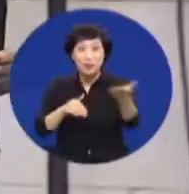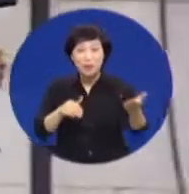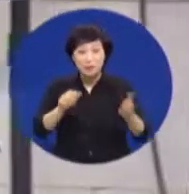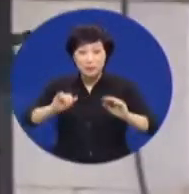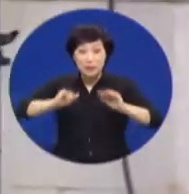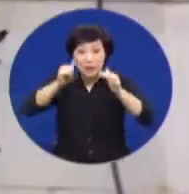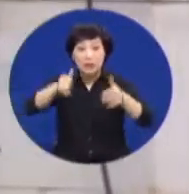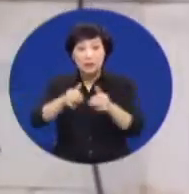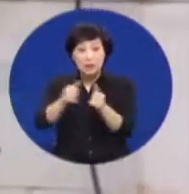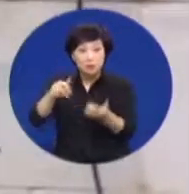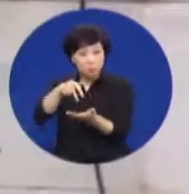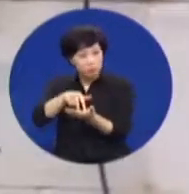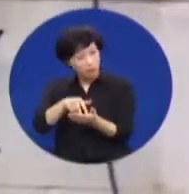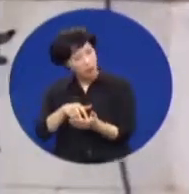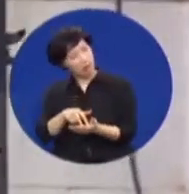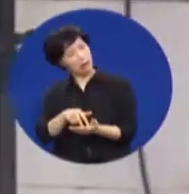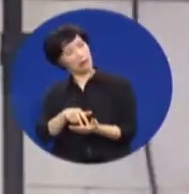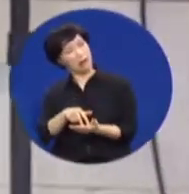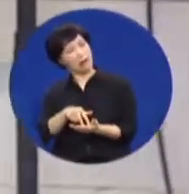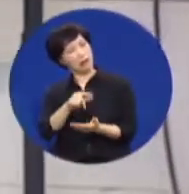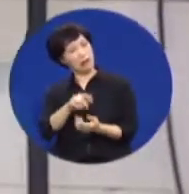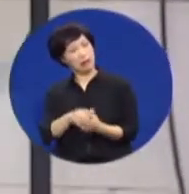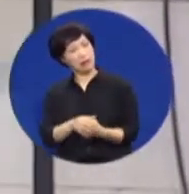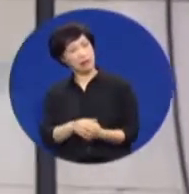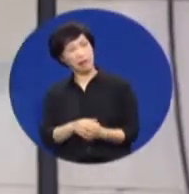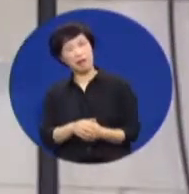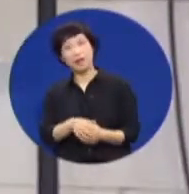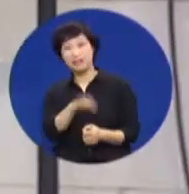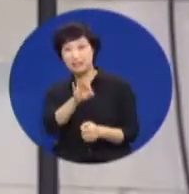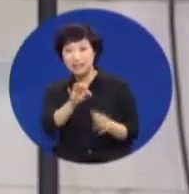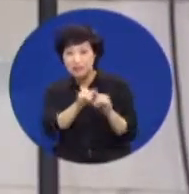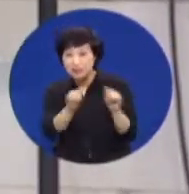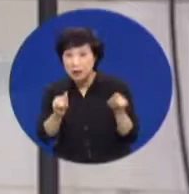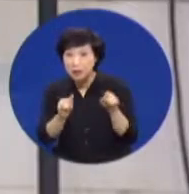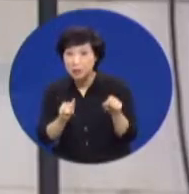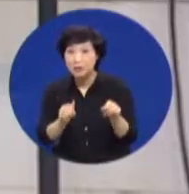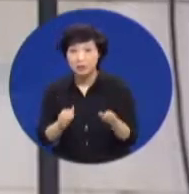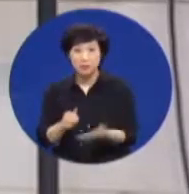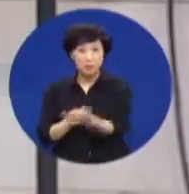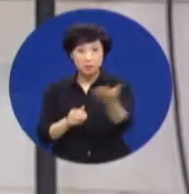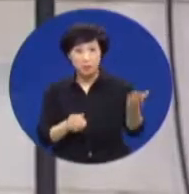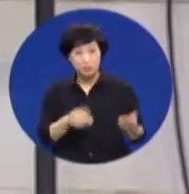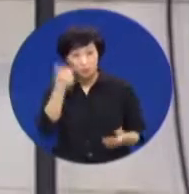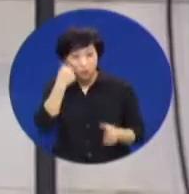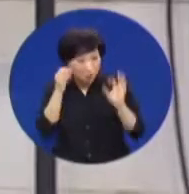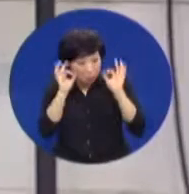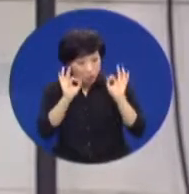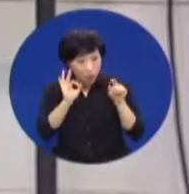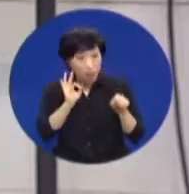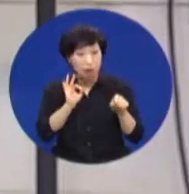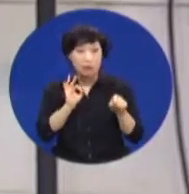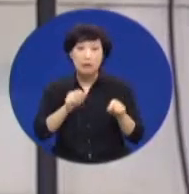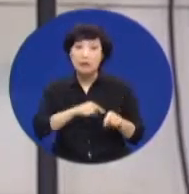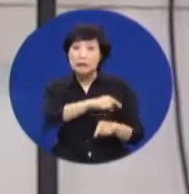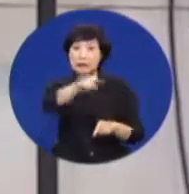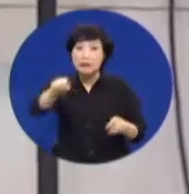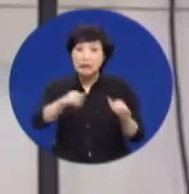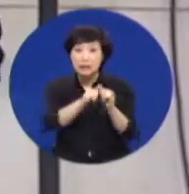세상으로 봐서는 아주 저변에 있는 사람들 누가 봐도 그